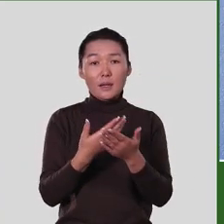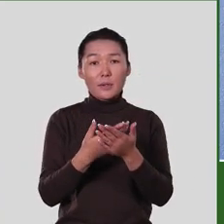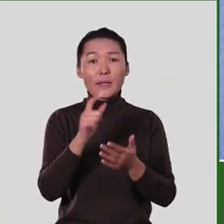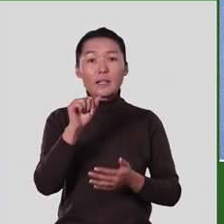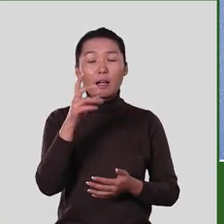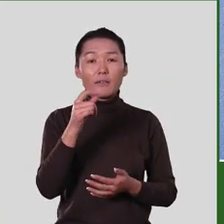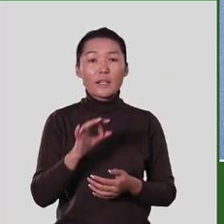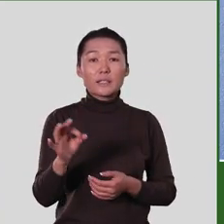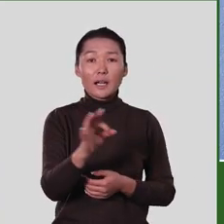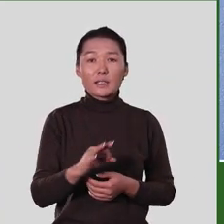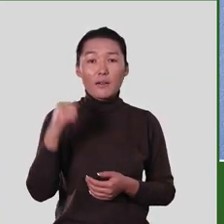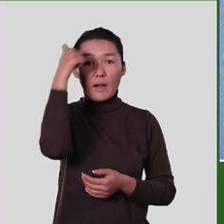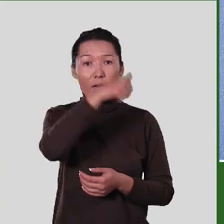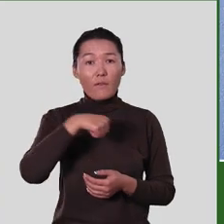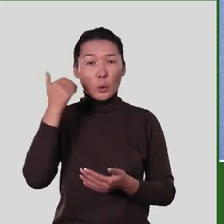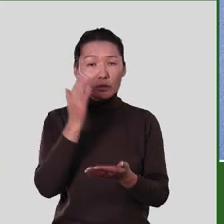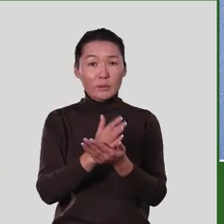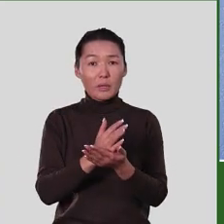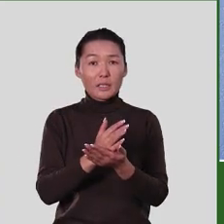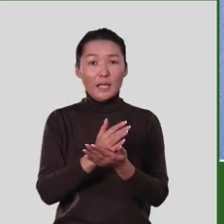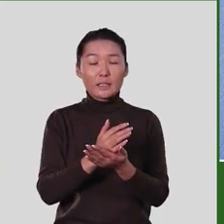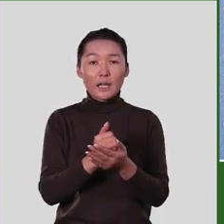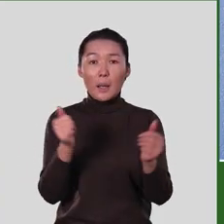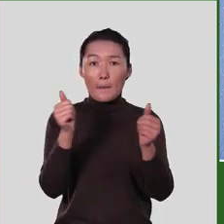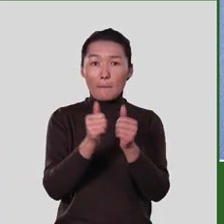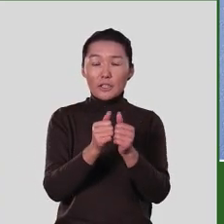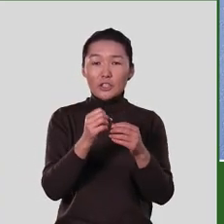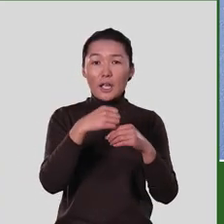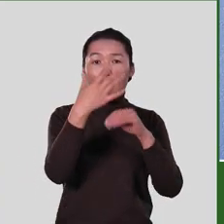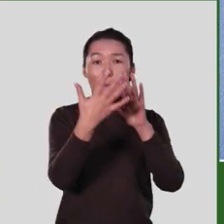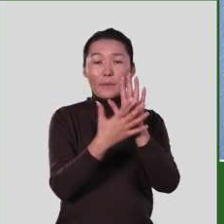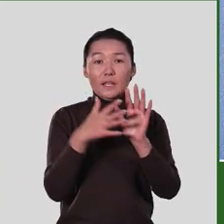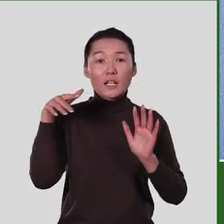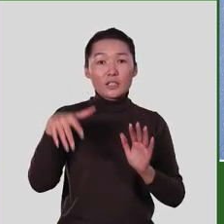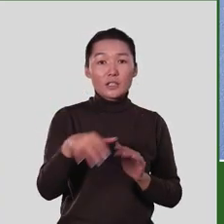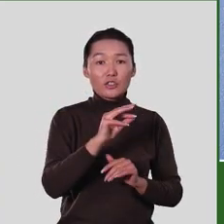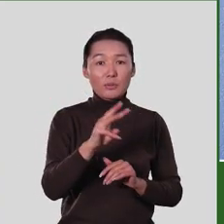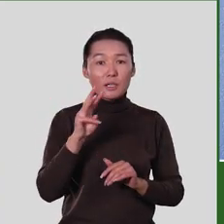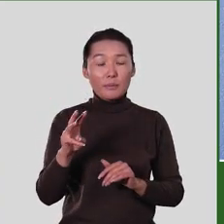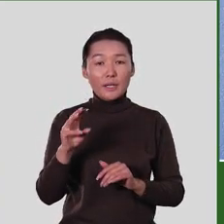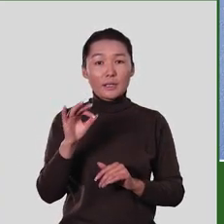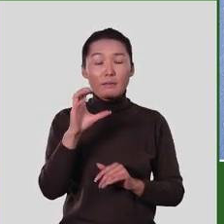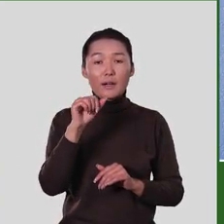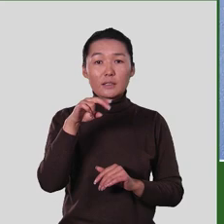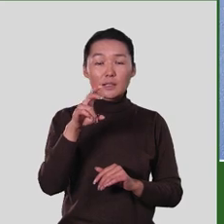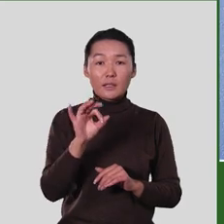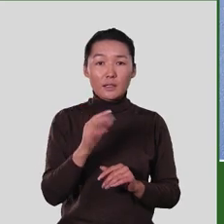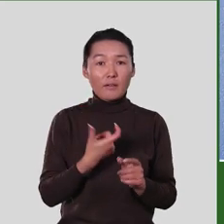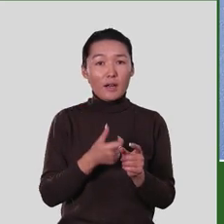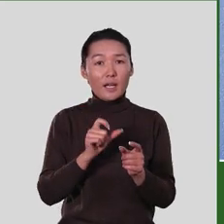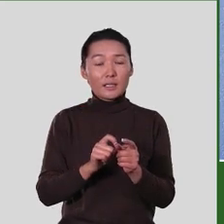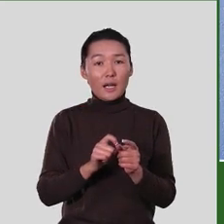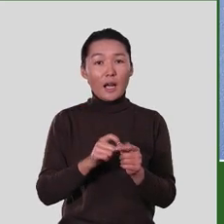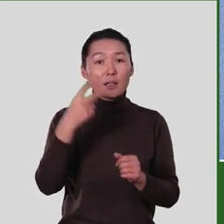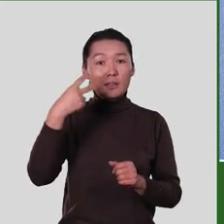островах в год выпадает почти 15 тысяч миллиметров осадков. Это же почти